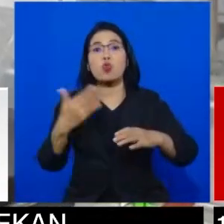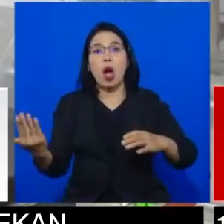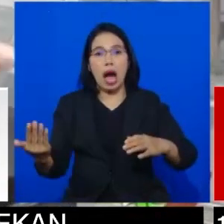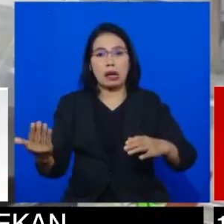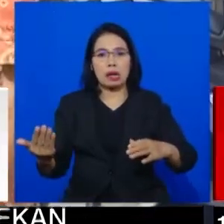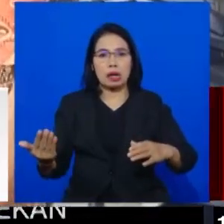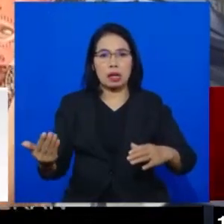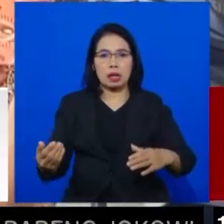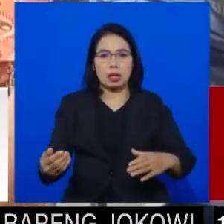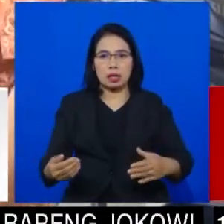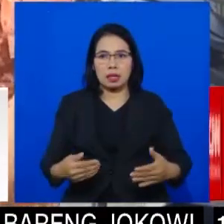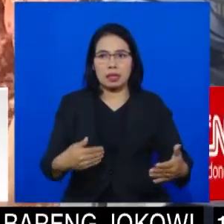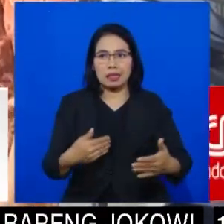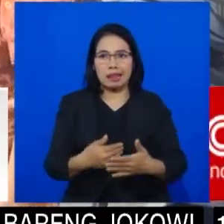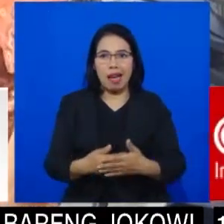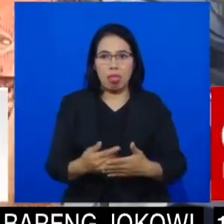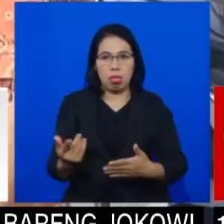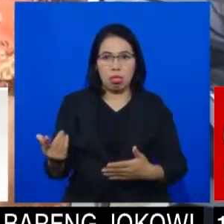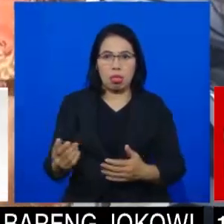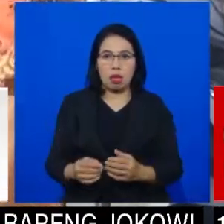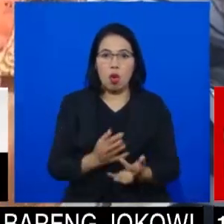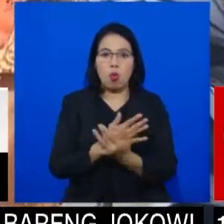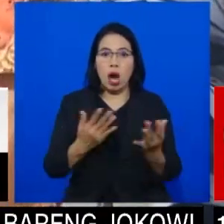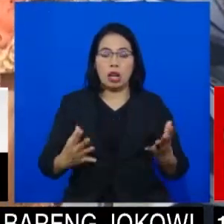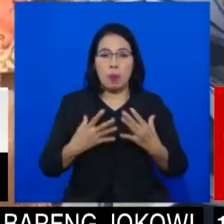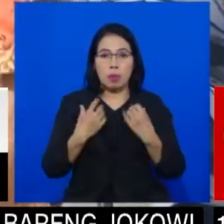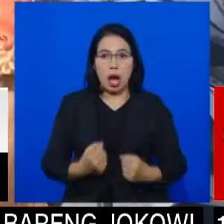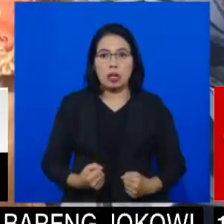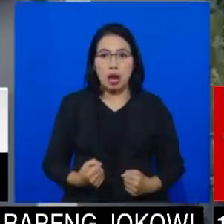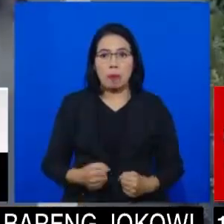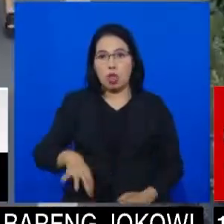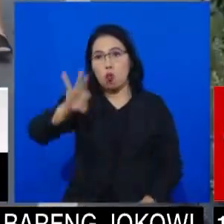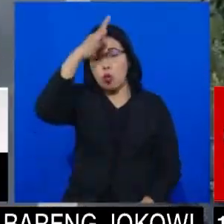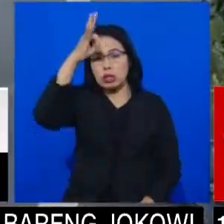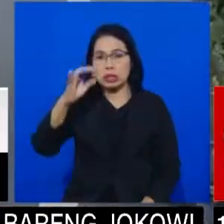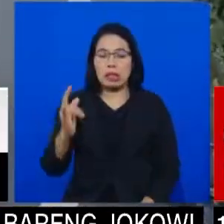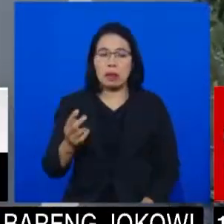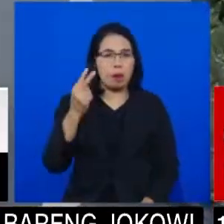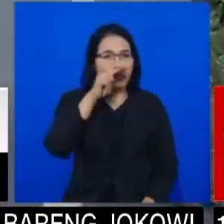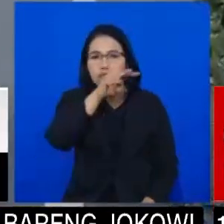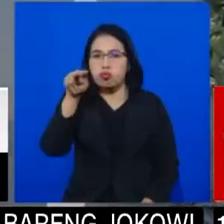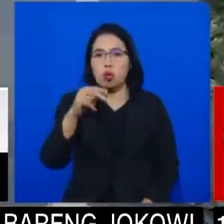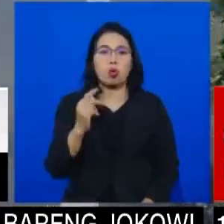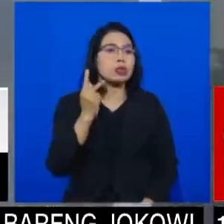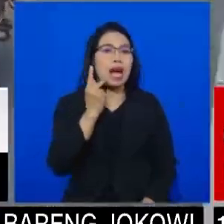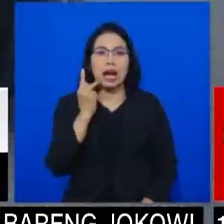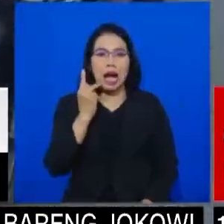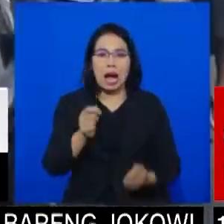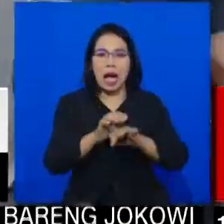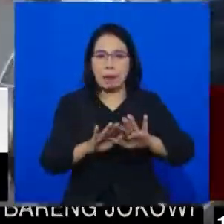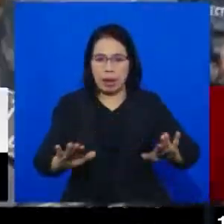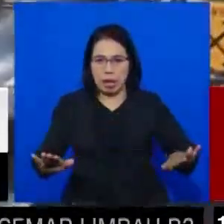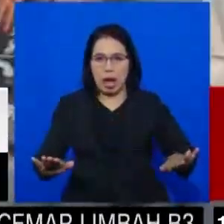RW sebelah, deket lah. Warga sekitar berharap aparat kepolisian dapat meningkatkan patroli di sekitar lokasi agar aksi serupa